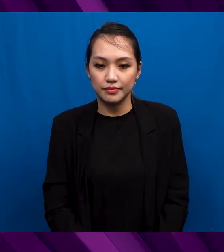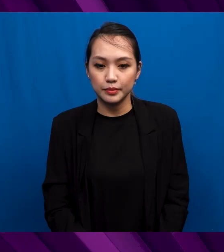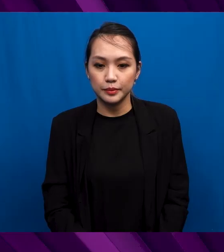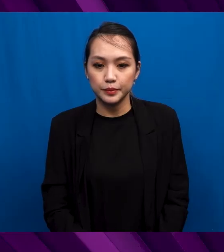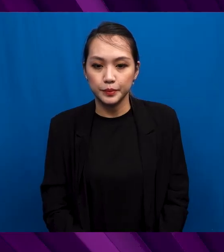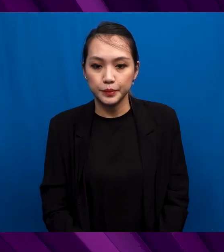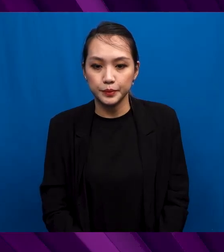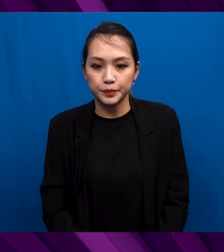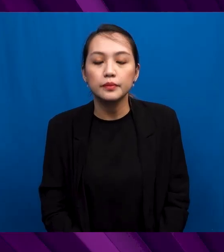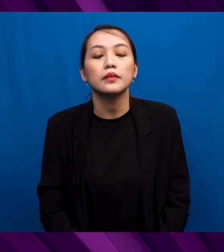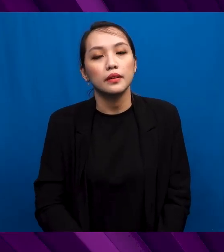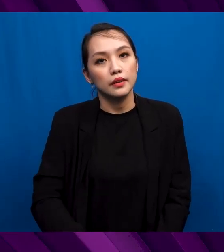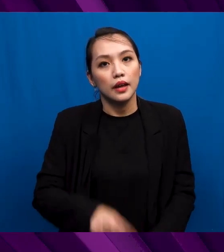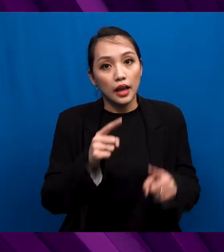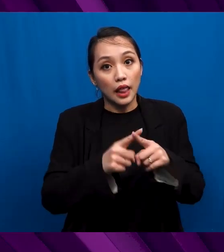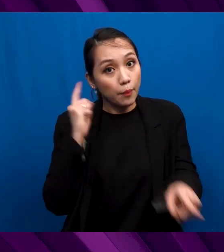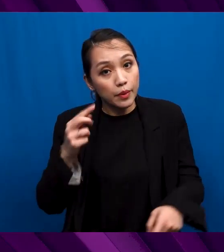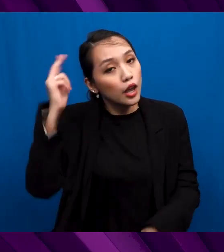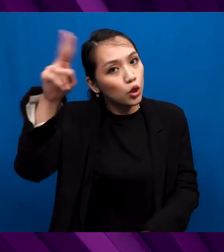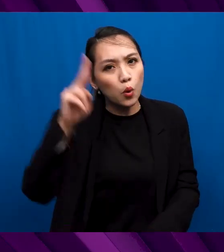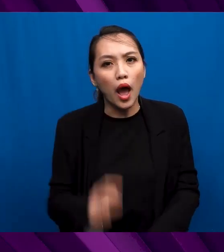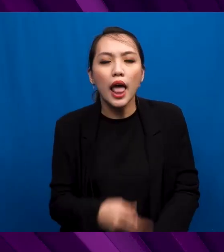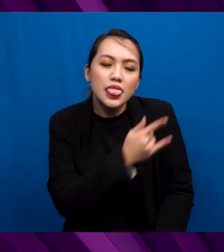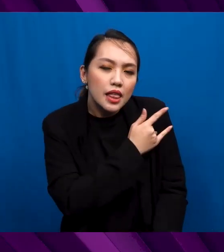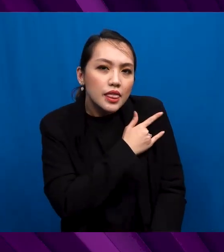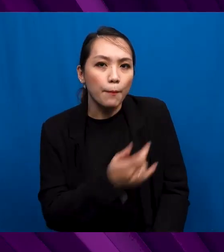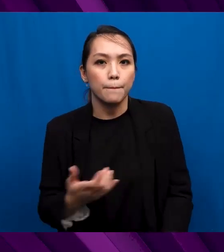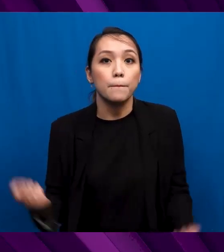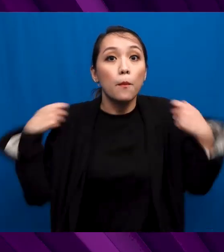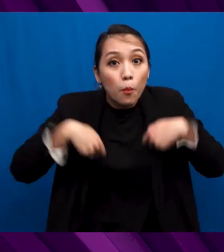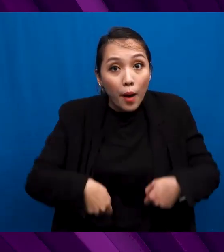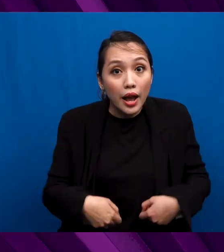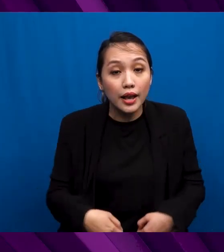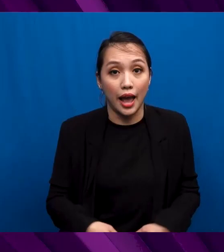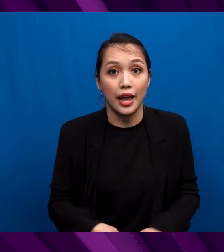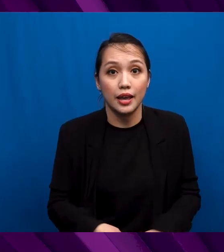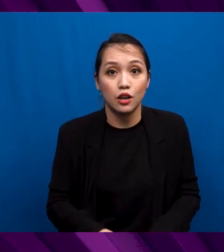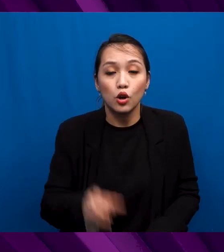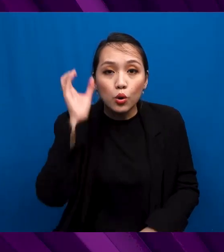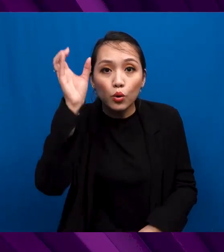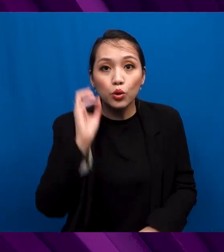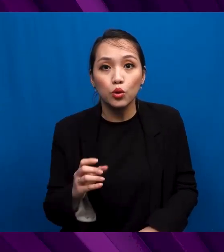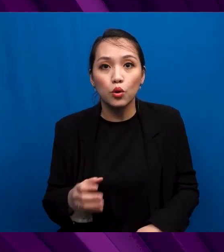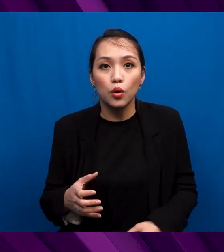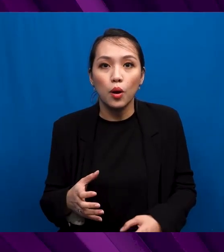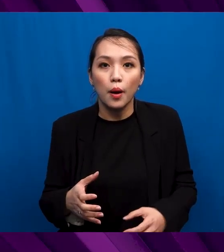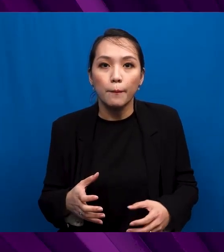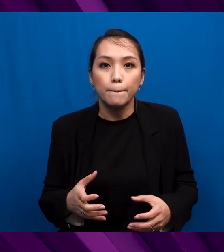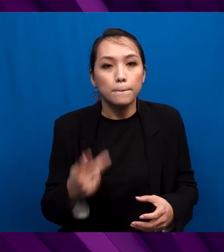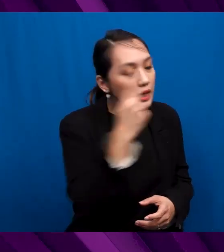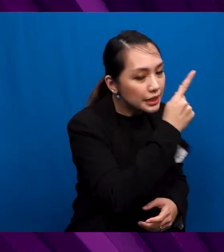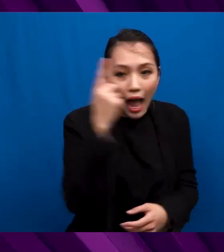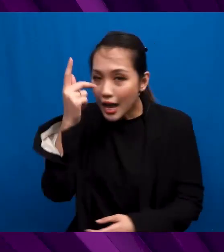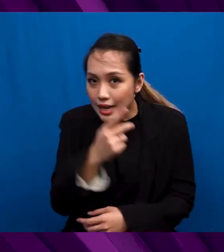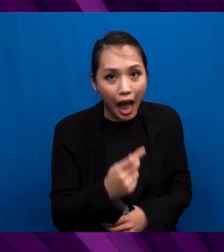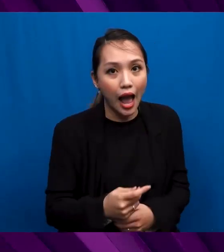seperti pelacur kelakuannya. Mereka yang tidak setia kepada Allahnya. Tapi Tuhan pakai Hosea. Jadi dalam Ruben